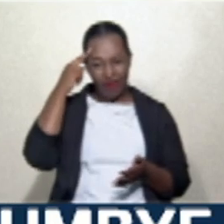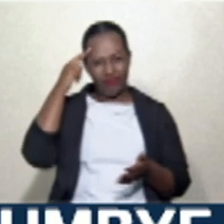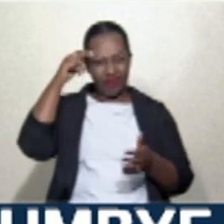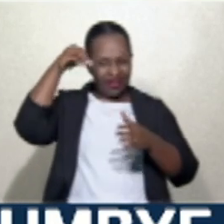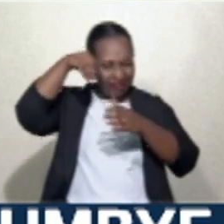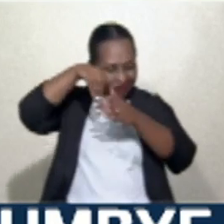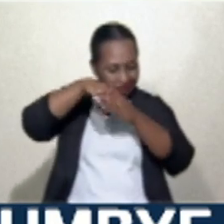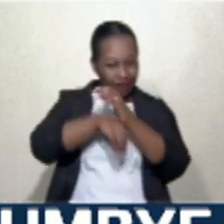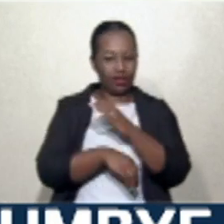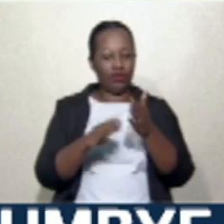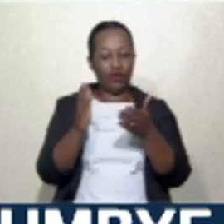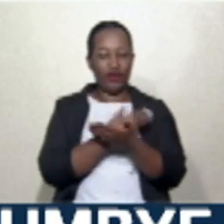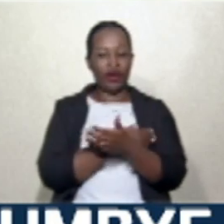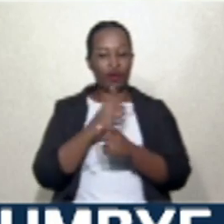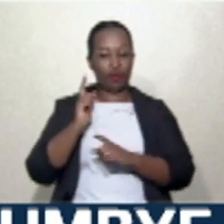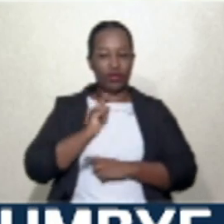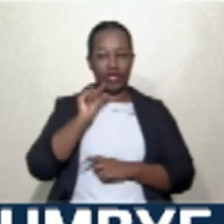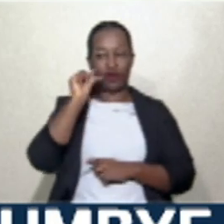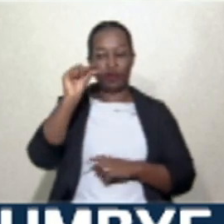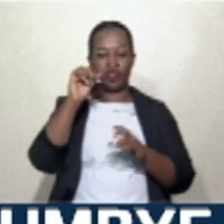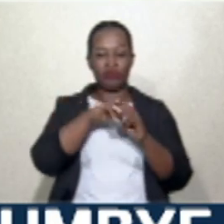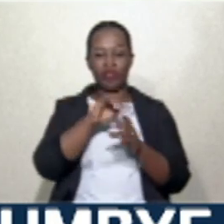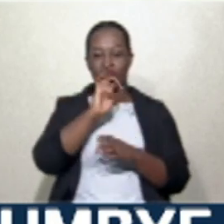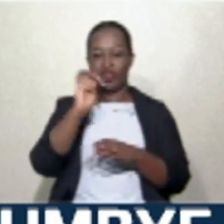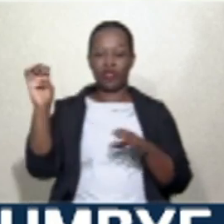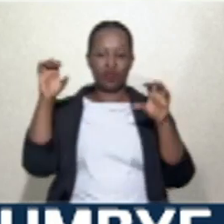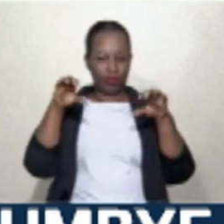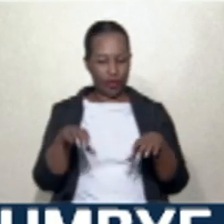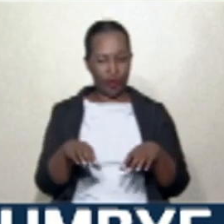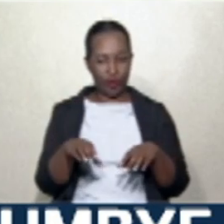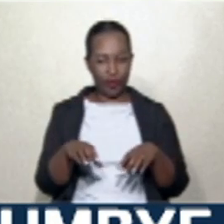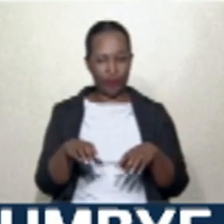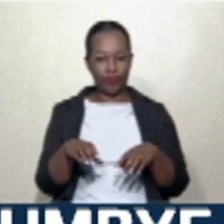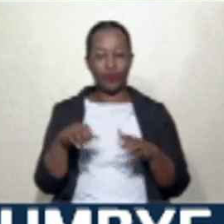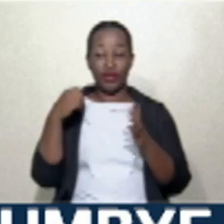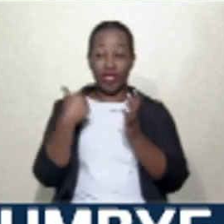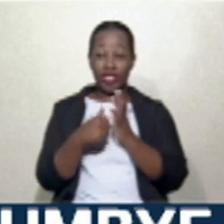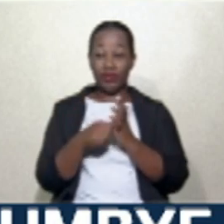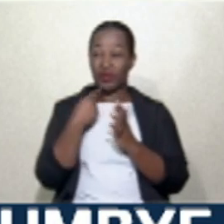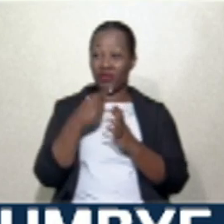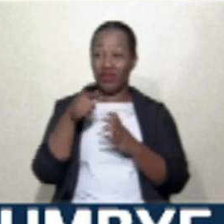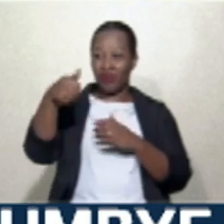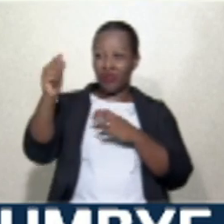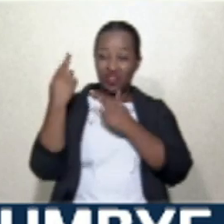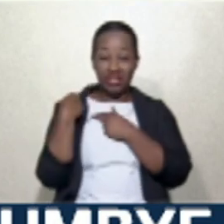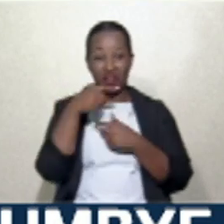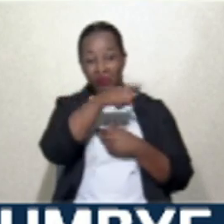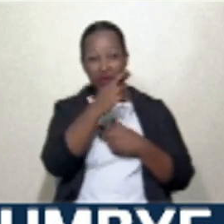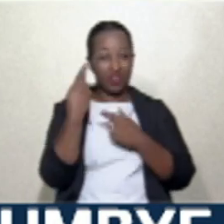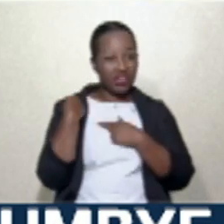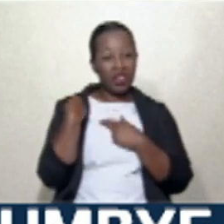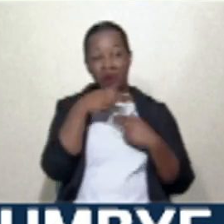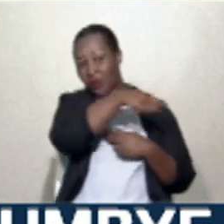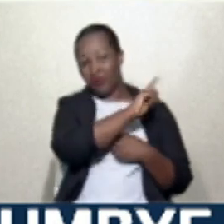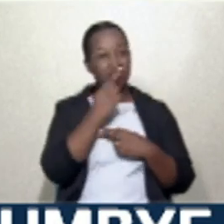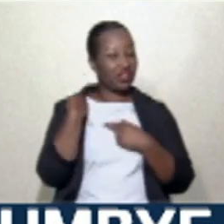mu burasirazuba bwa Repubulika ya Demokarasi ya Congo. Kwitana ba mwana ntibikemura ibibazo.